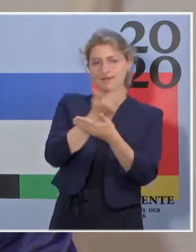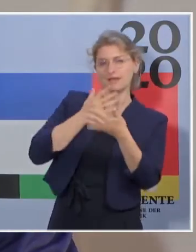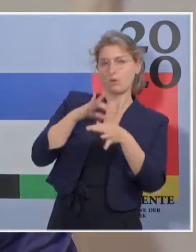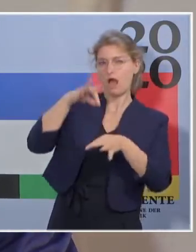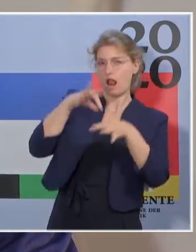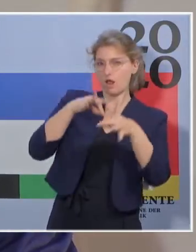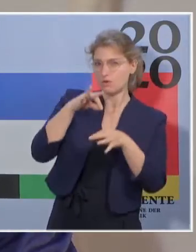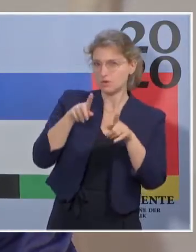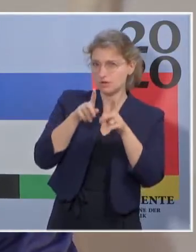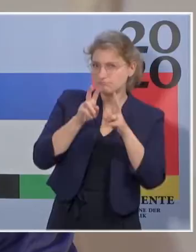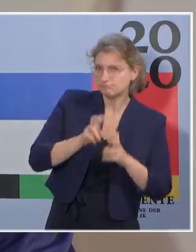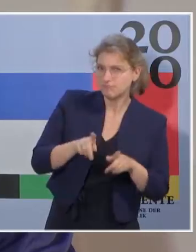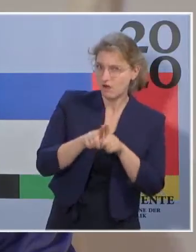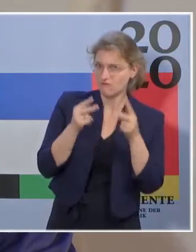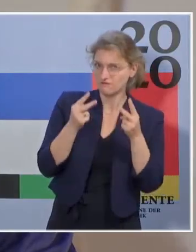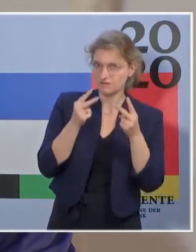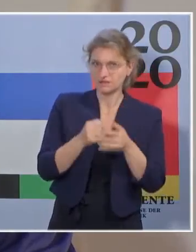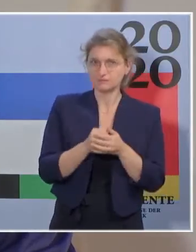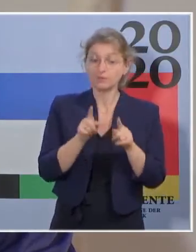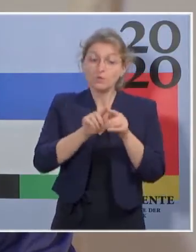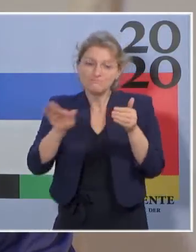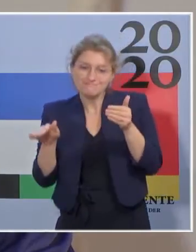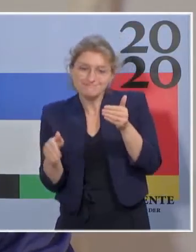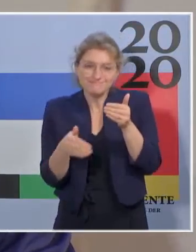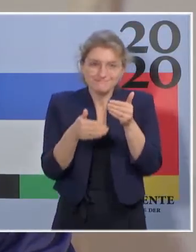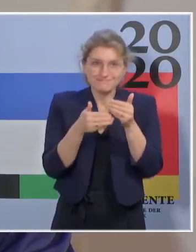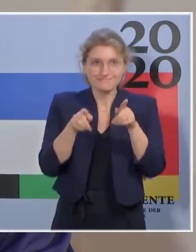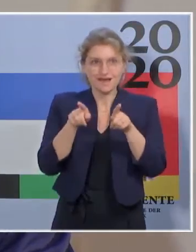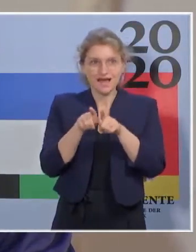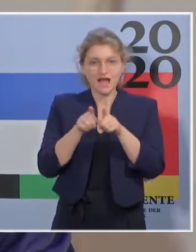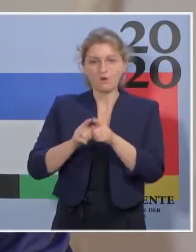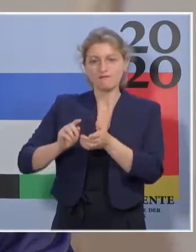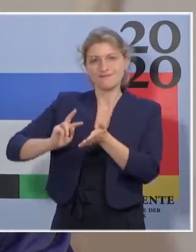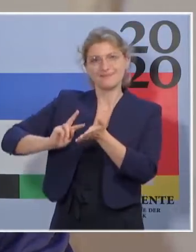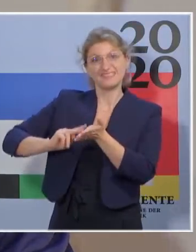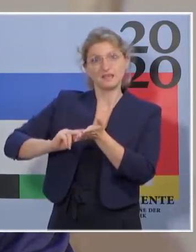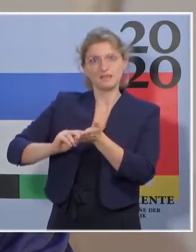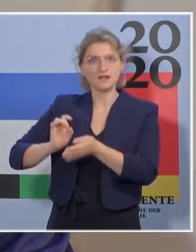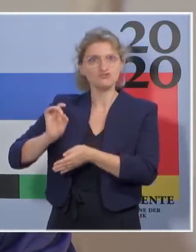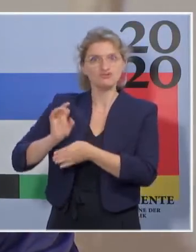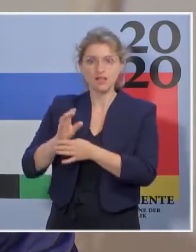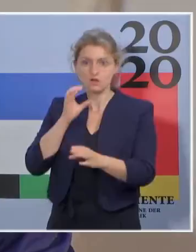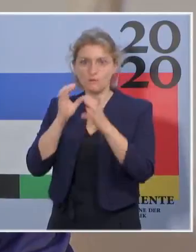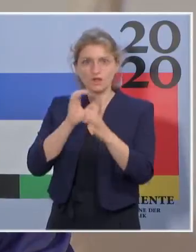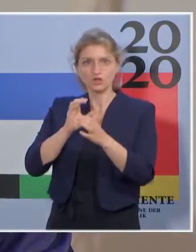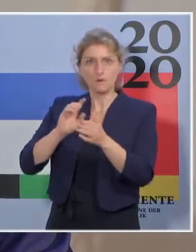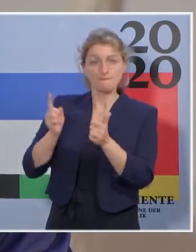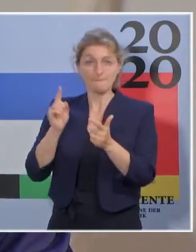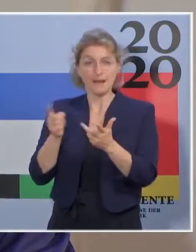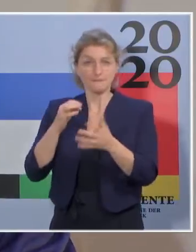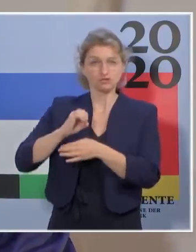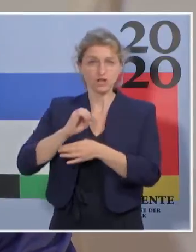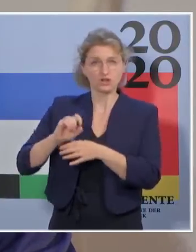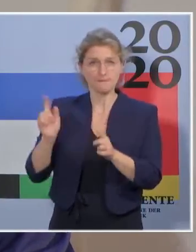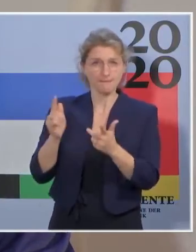zunehmend wichtig auch eine Ergänzung, ein Gegengewicht an die digitale Schnelligkeit der Kommunikation. Ich glaube, die Frau